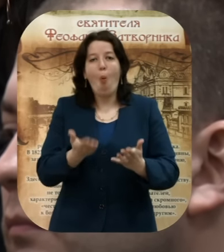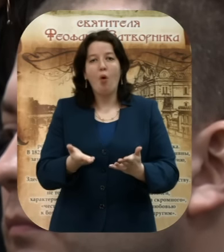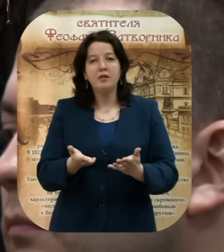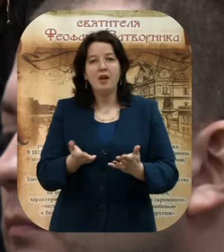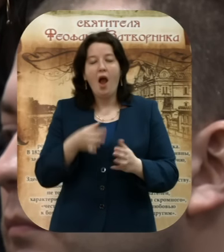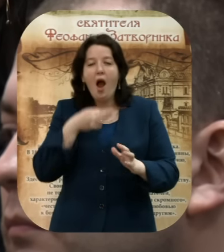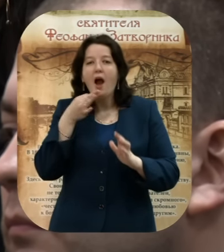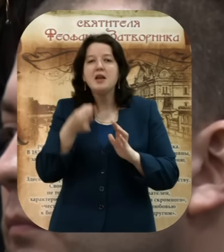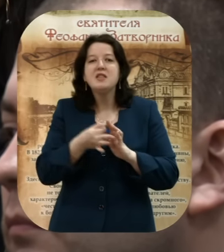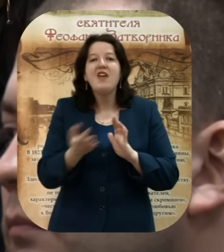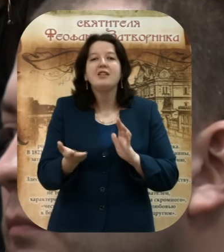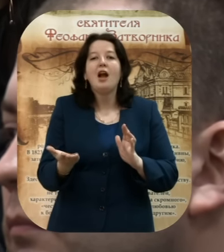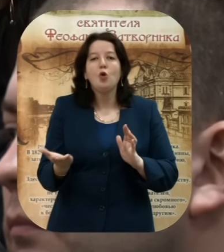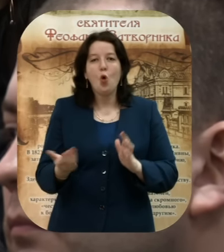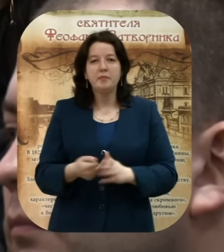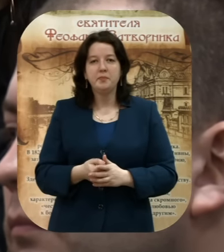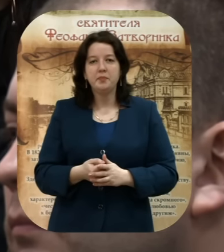И знаете, ответ какой?